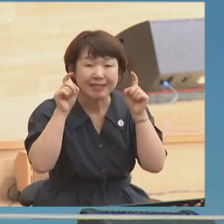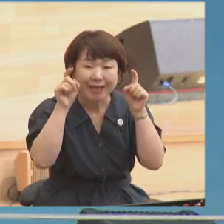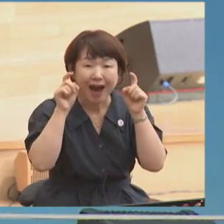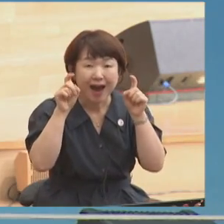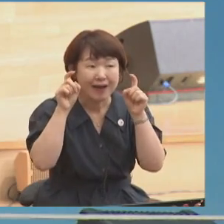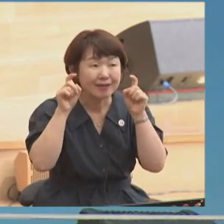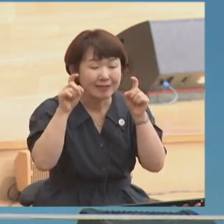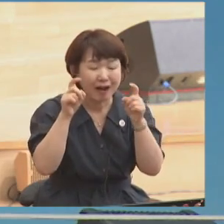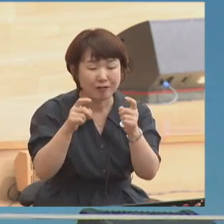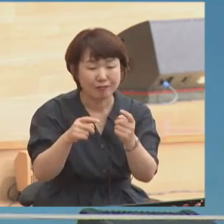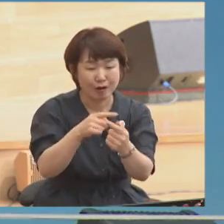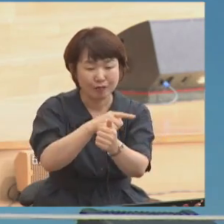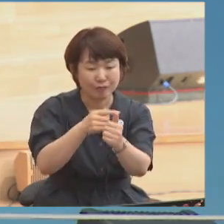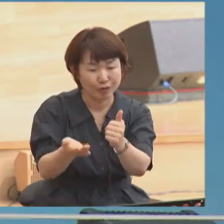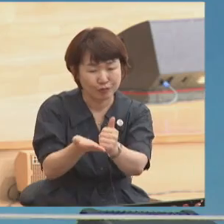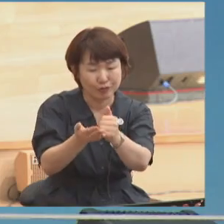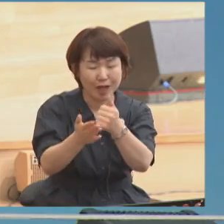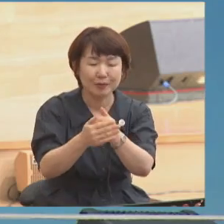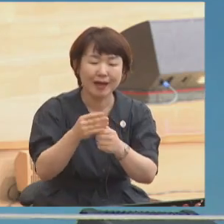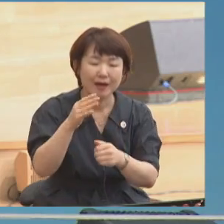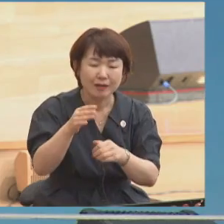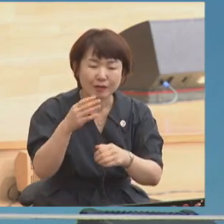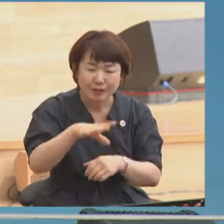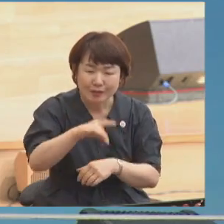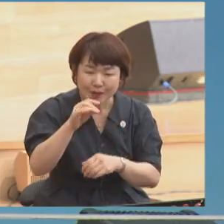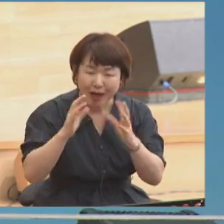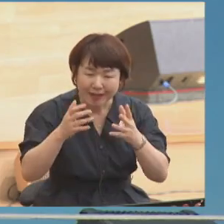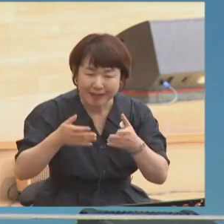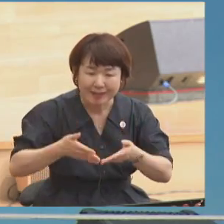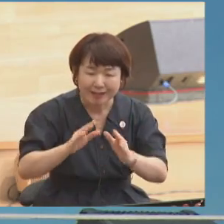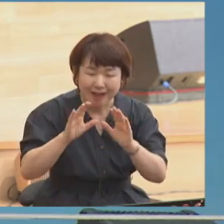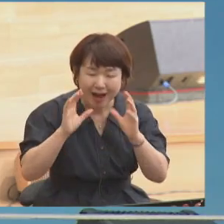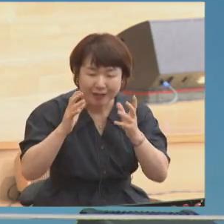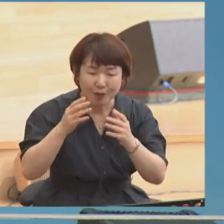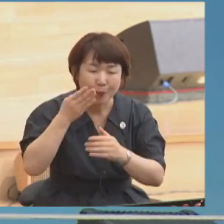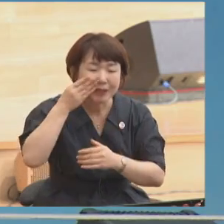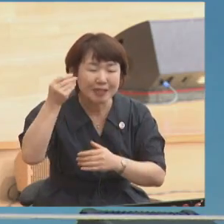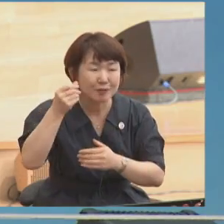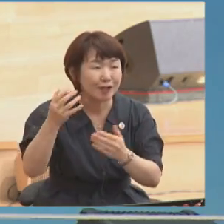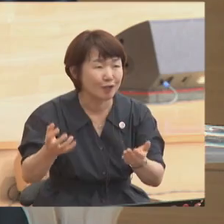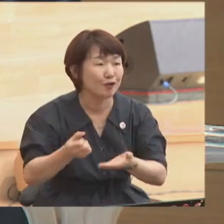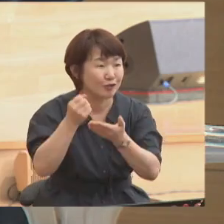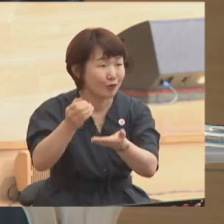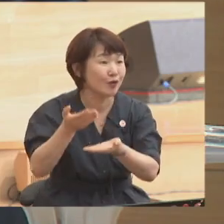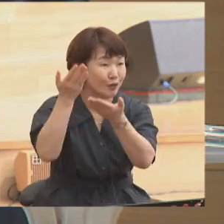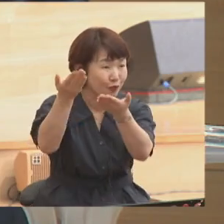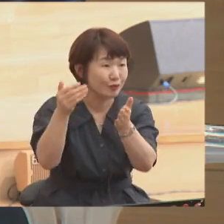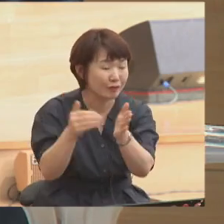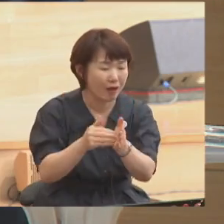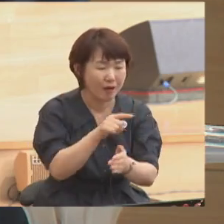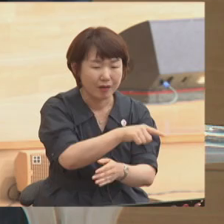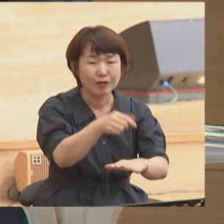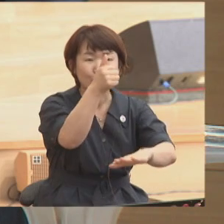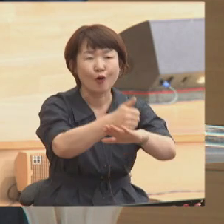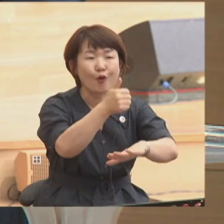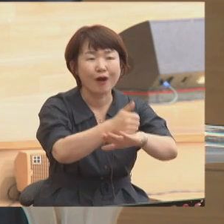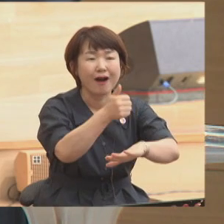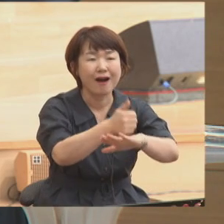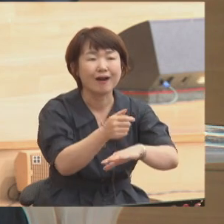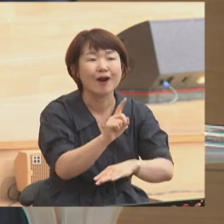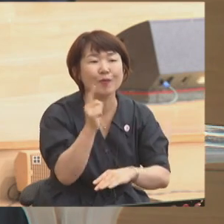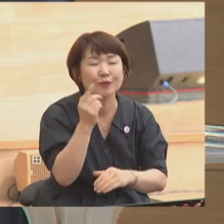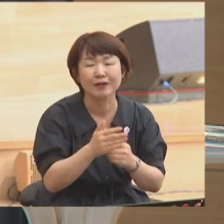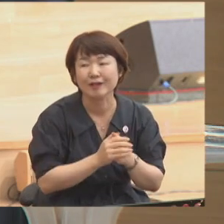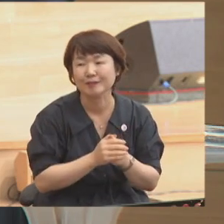새끼 그리고 그 기름들을 가지고 와서 요 하나님 앞에 제물로 올려드렸습니다. 그런데 그 결과 어떻게 됐느냐 읽어볼까요? 자,